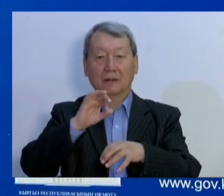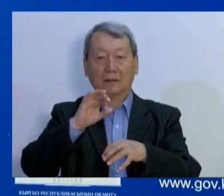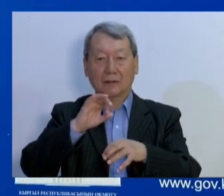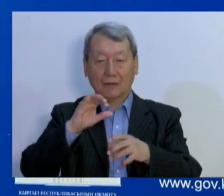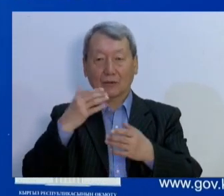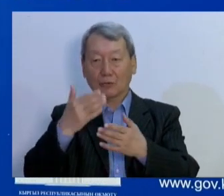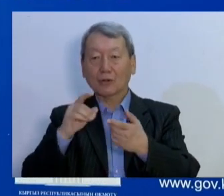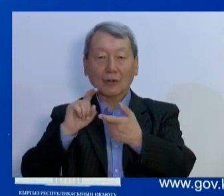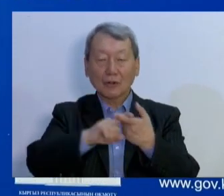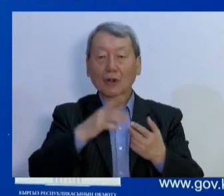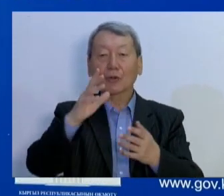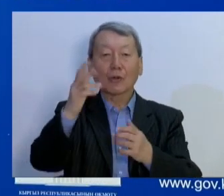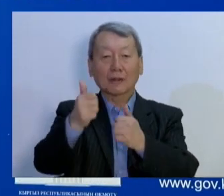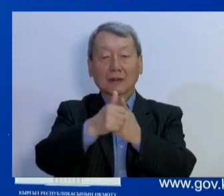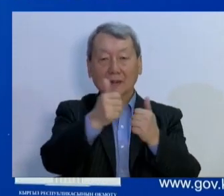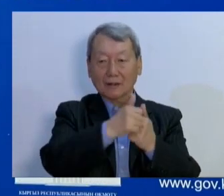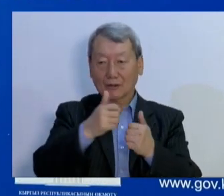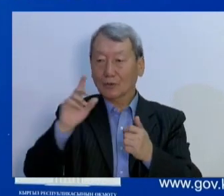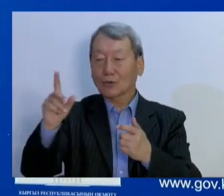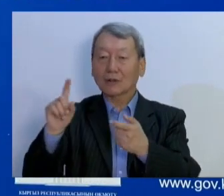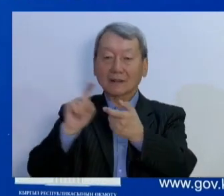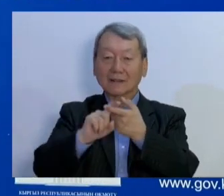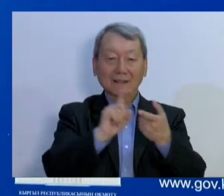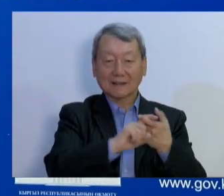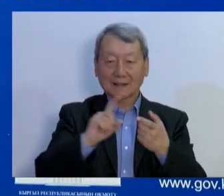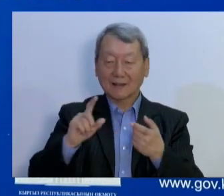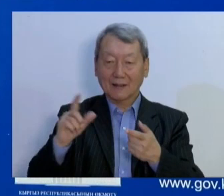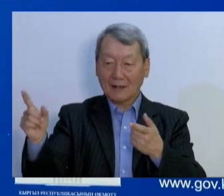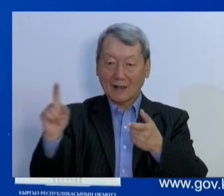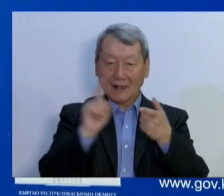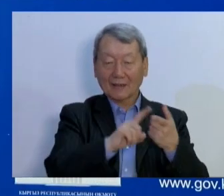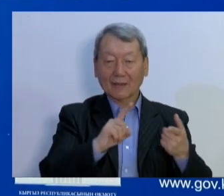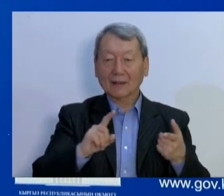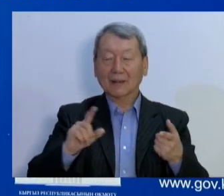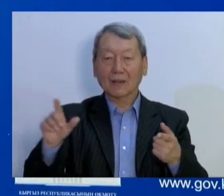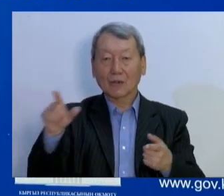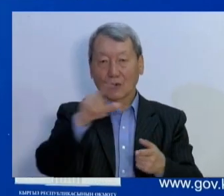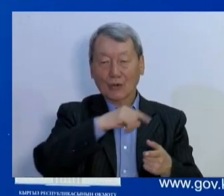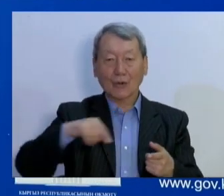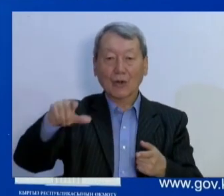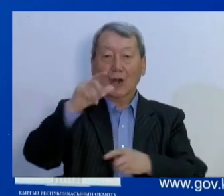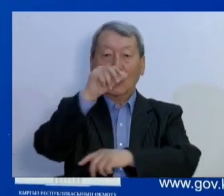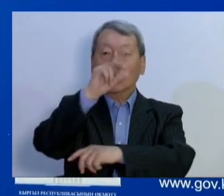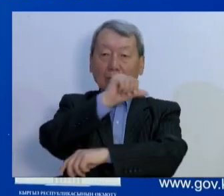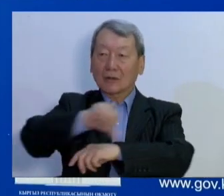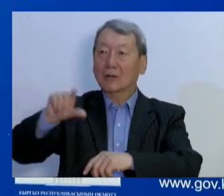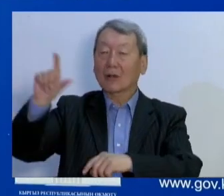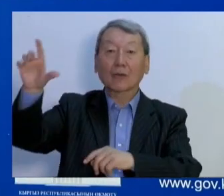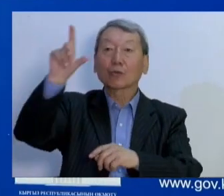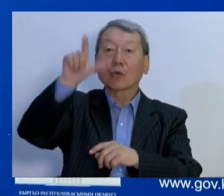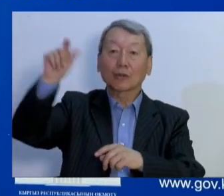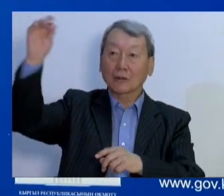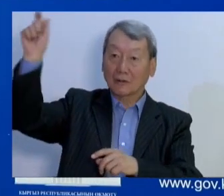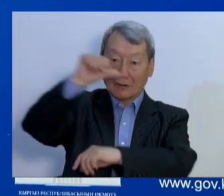ооруларды жугузуп алгандар, контакты болгондордун баары ошол жанакы очоктордун чек араларын баарын